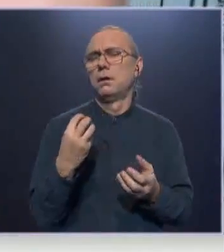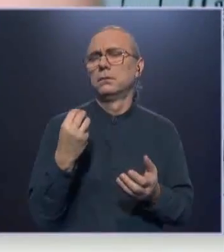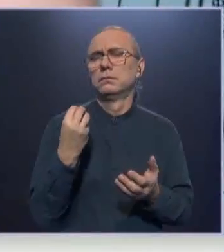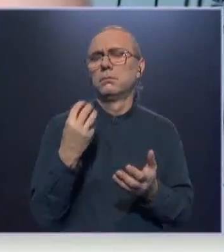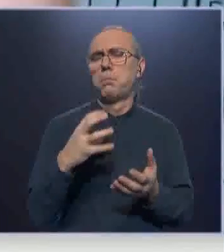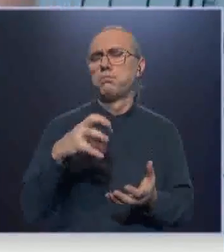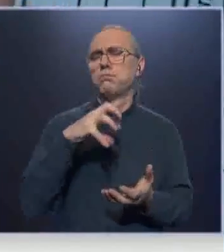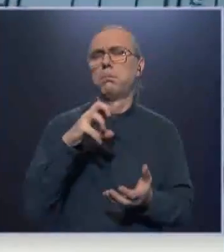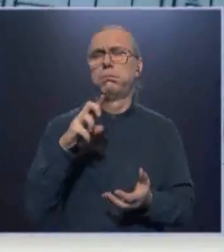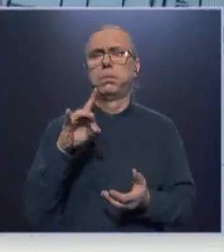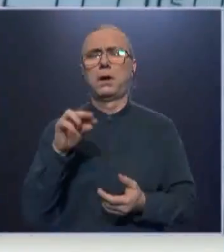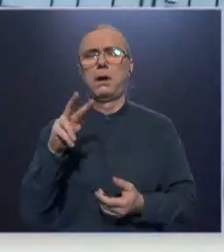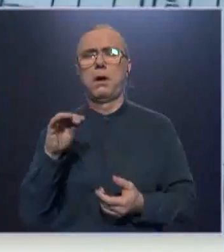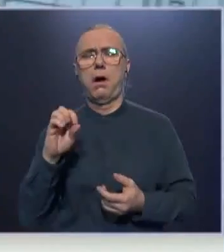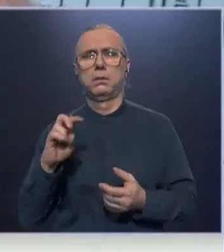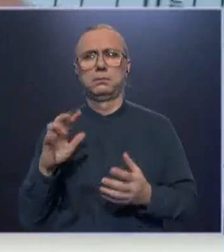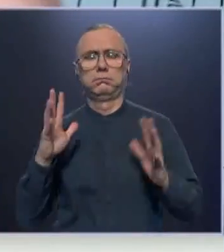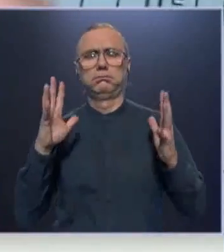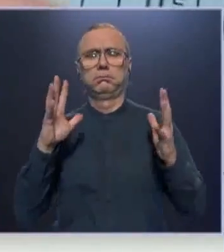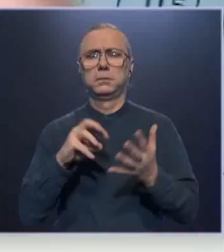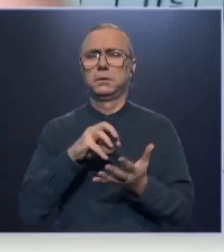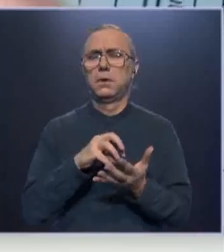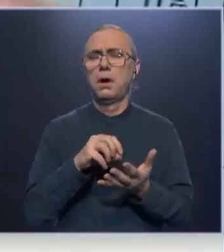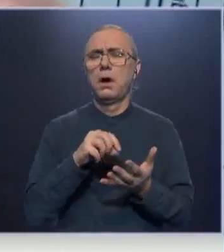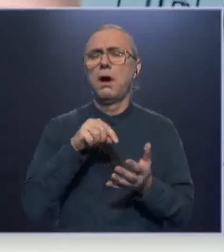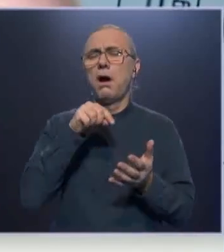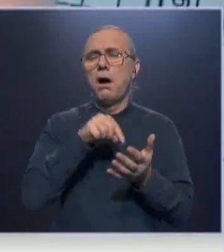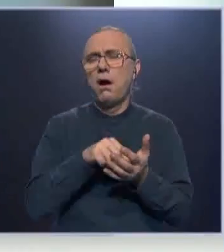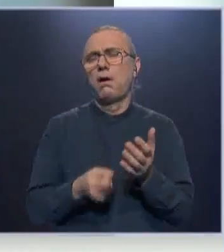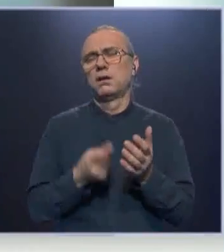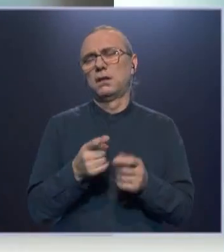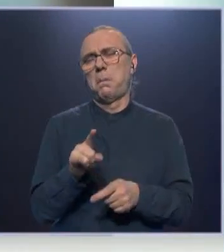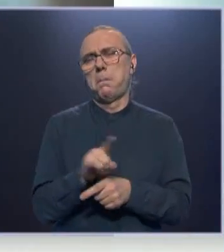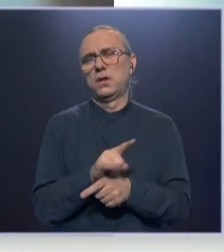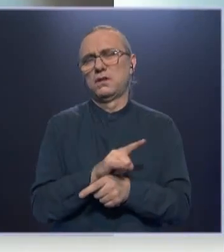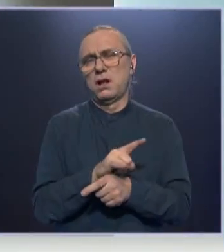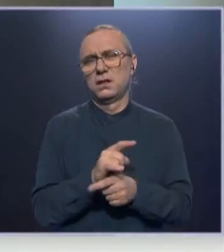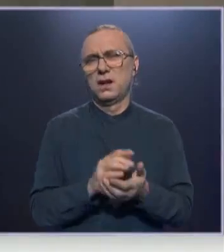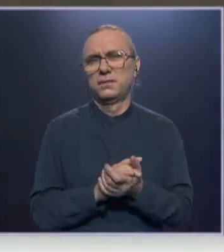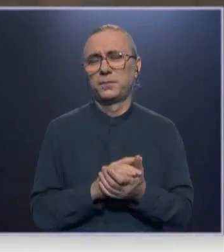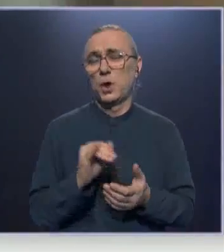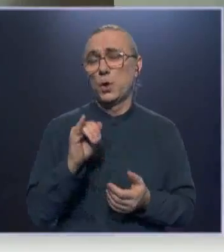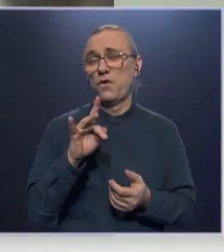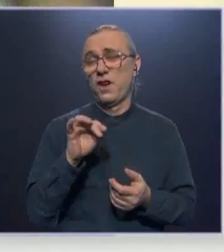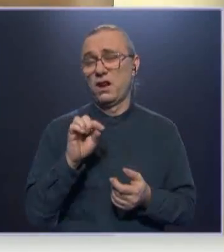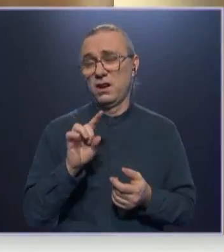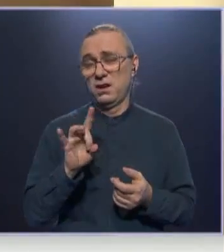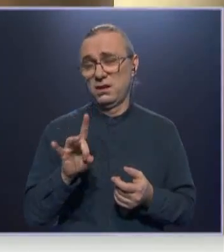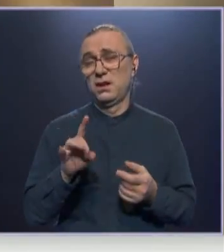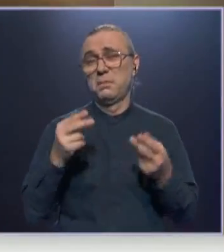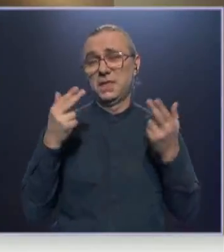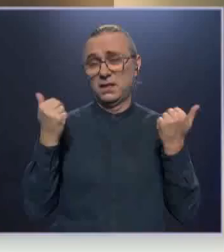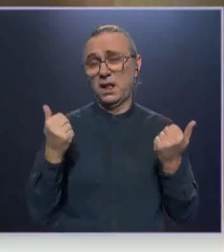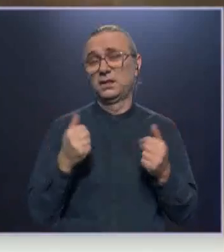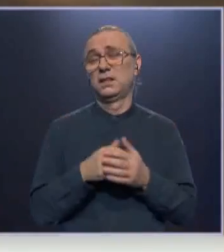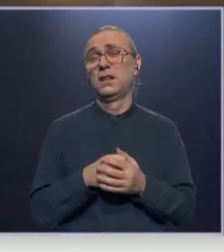него Саибаба. Бриллиант оказался низкопробной подделкой, а ювелир признался, что нередко имеет